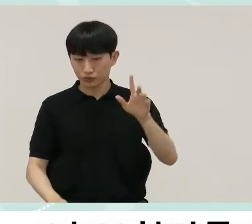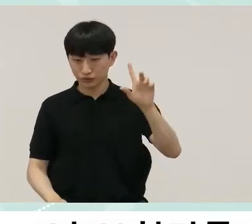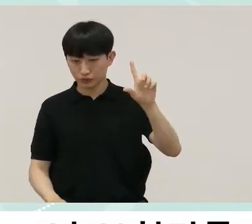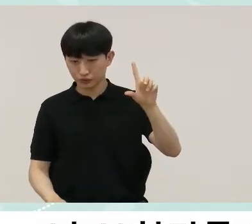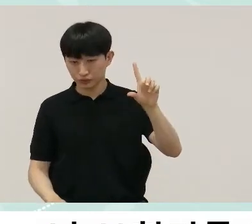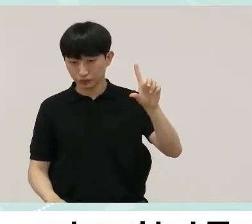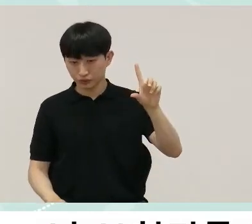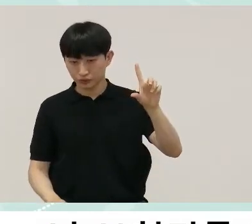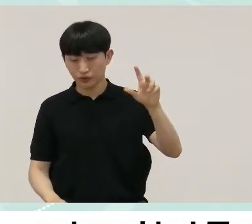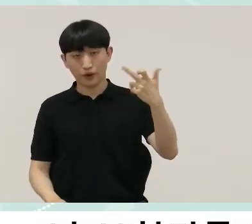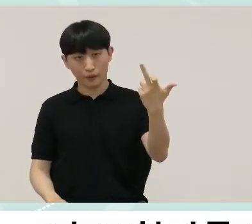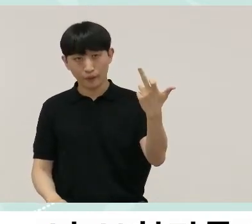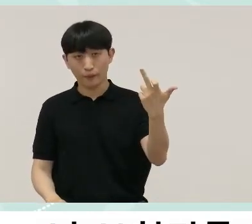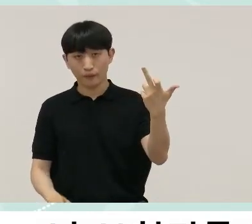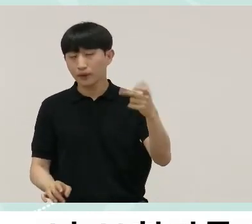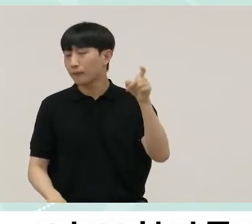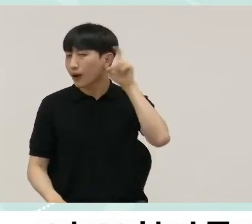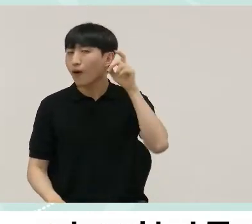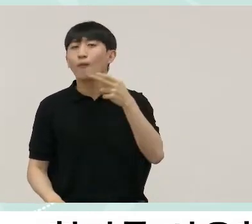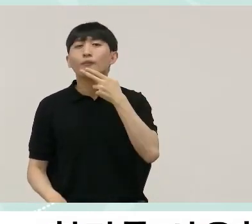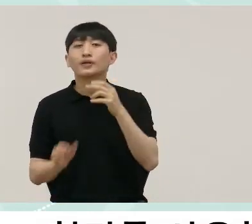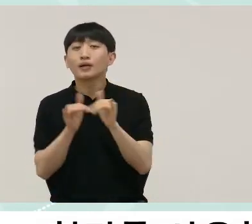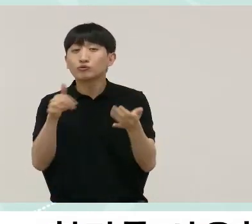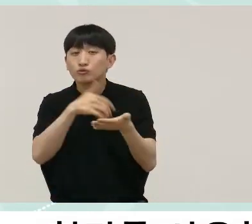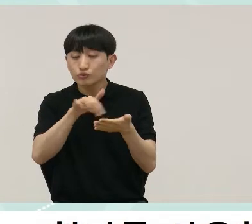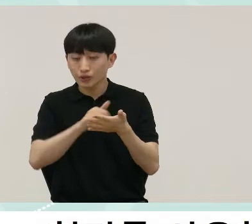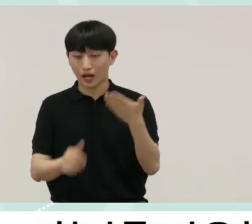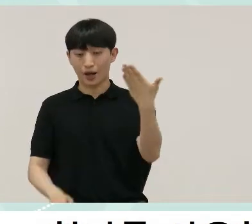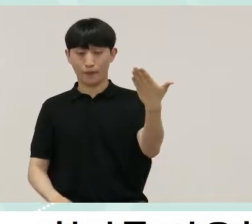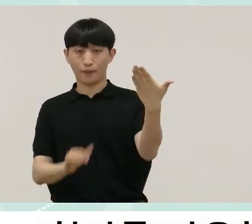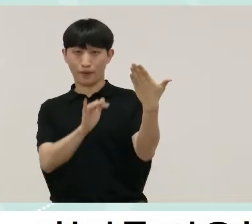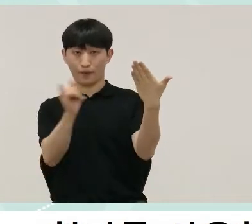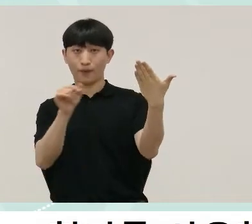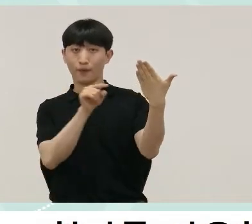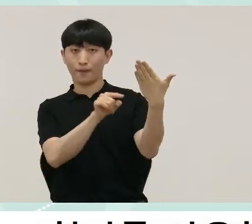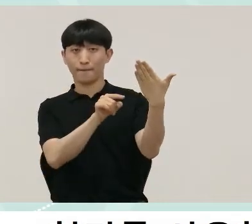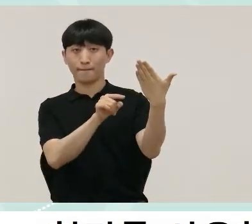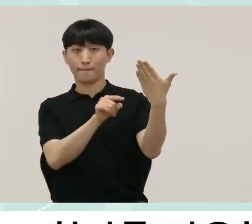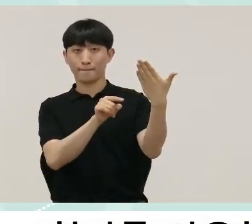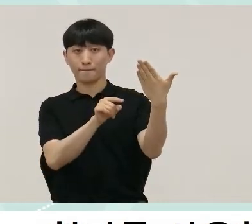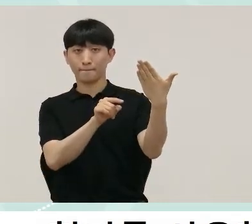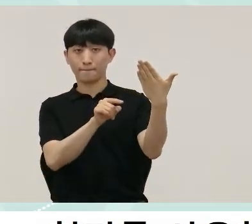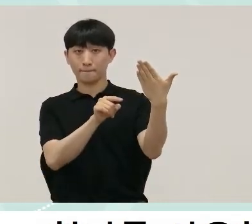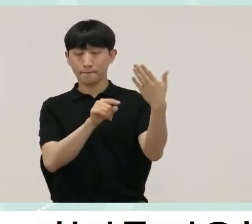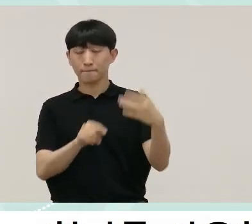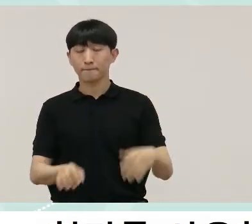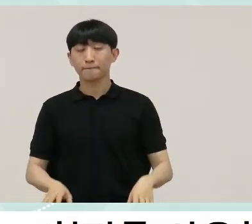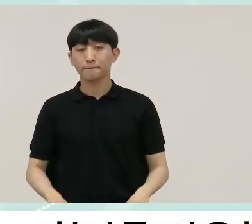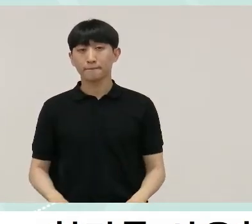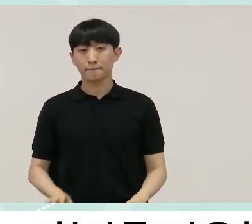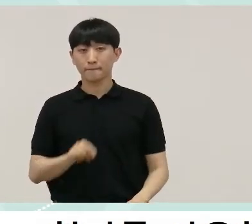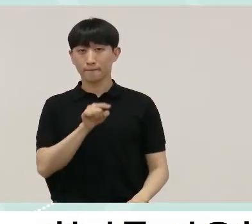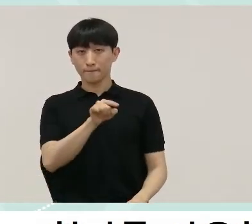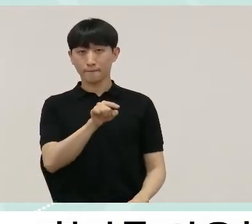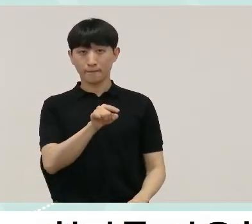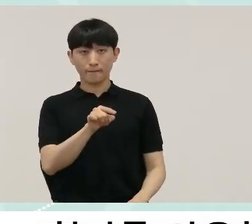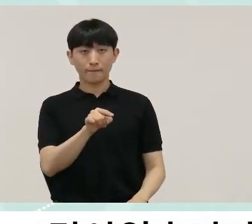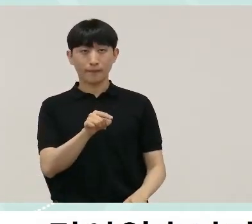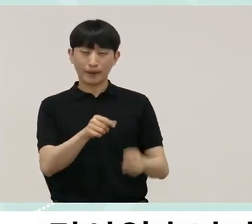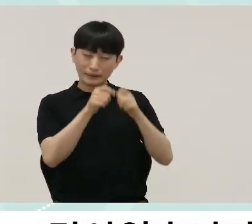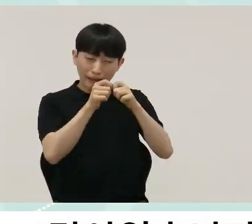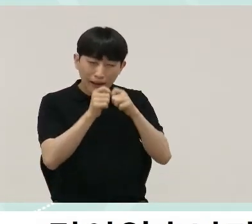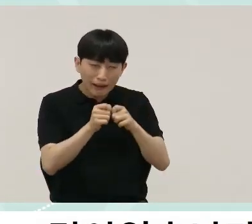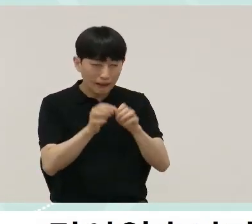그룹이 9명이었습니다. 이것을 저희들이 그냥 부분 착용한 환자들을 자세히